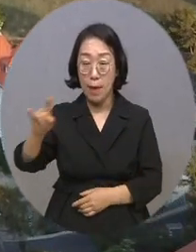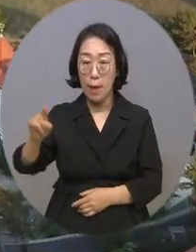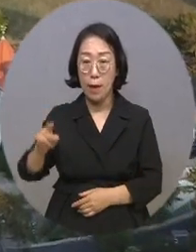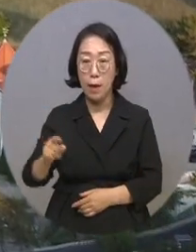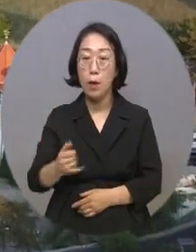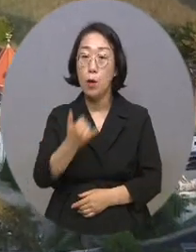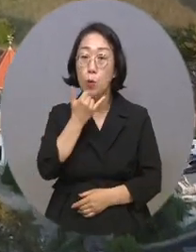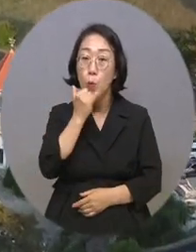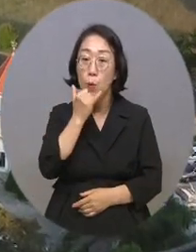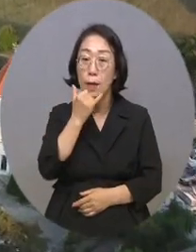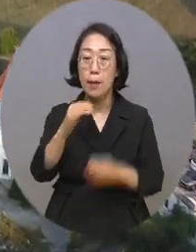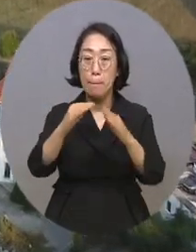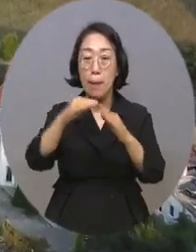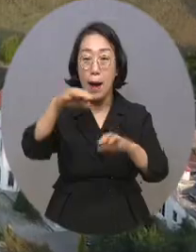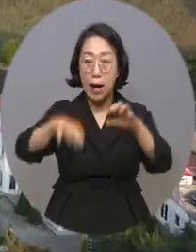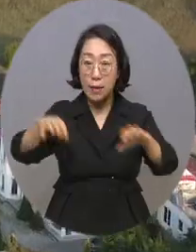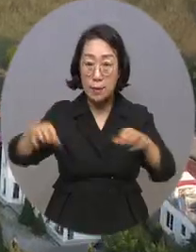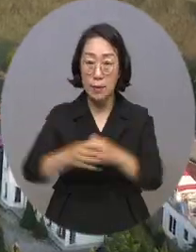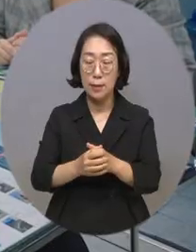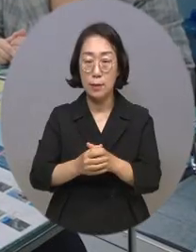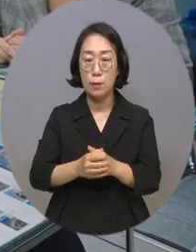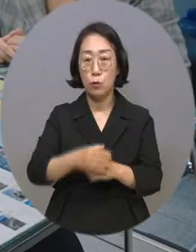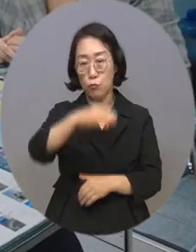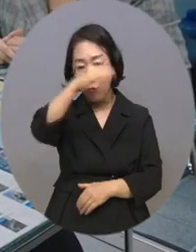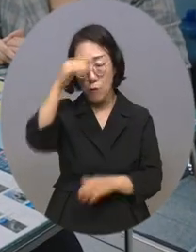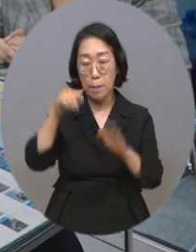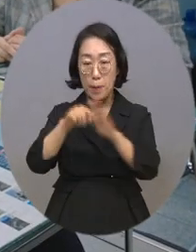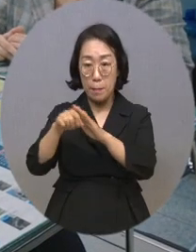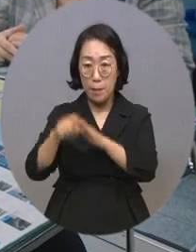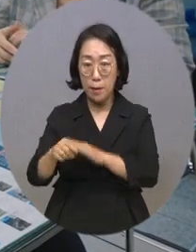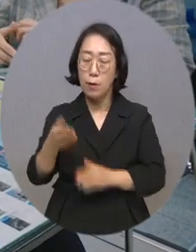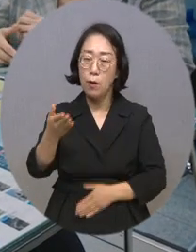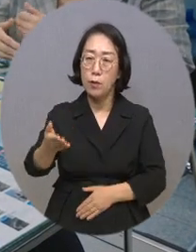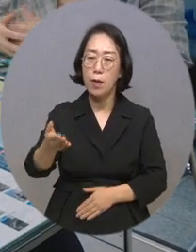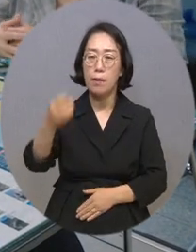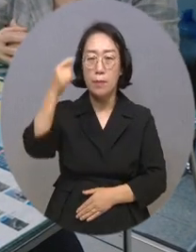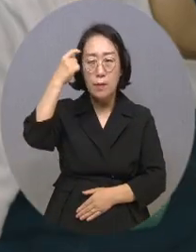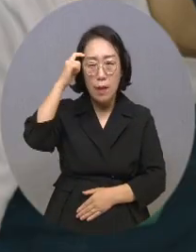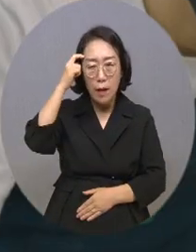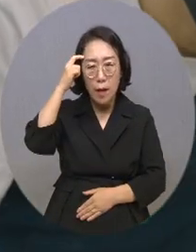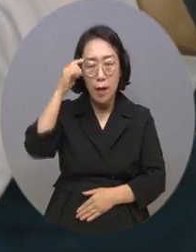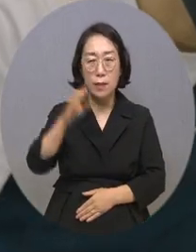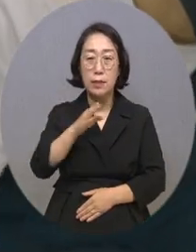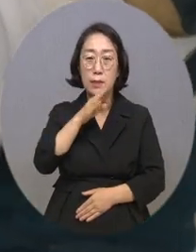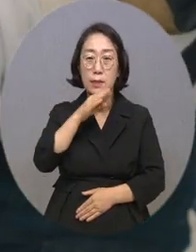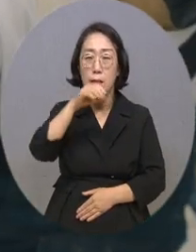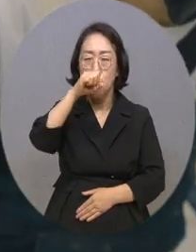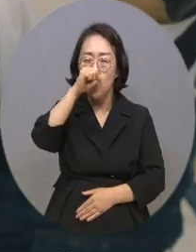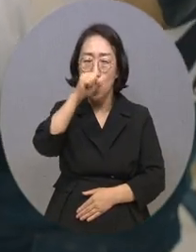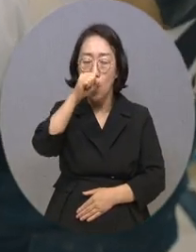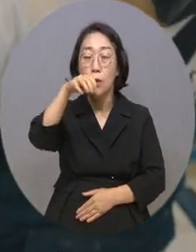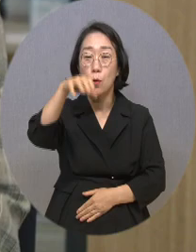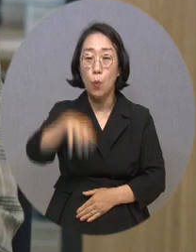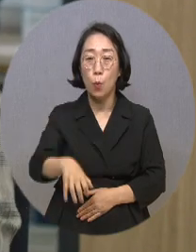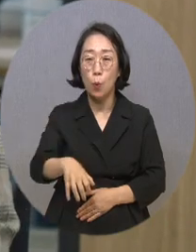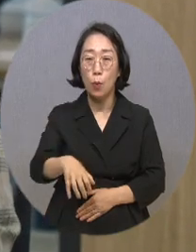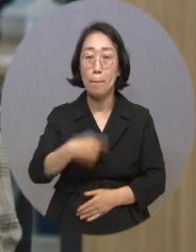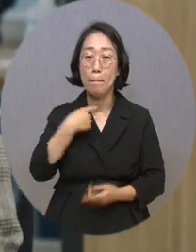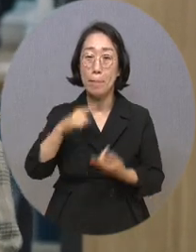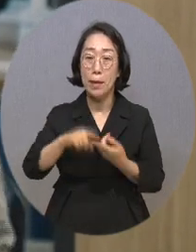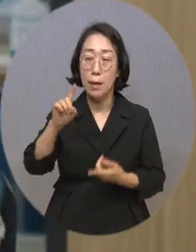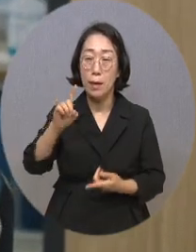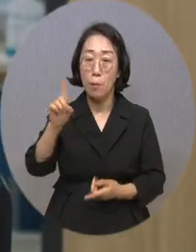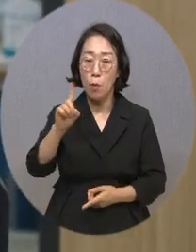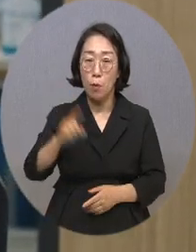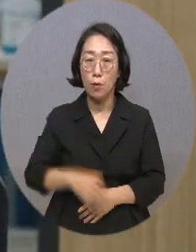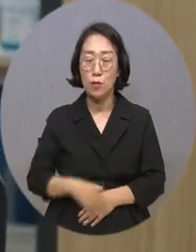마을이나 아, 마을 뭐 이런 곳들을 많이 가는데 개인적으로 팀장님이 정말 좋아하는 남해의 명소는 어디가 있을까요? 아, 저는